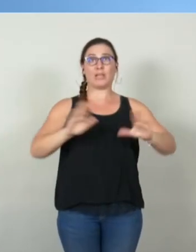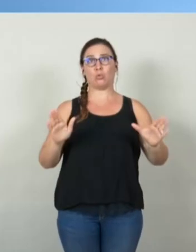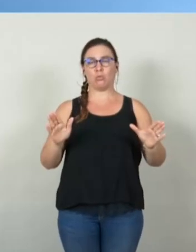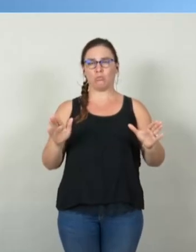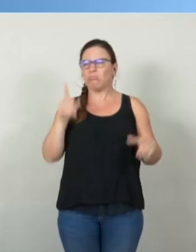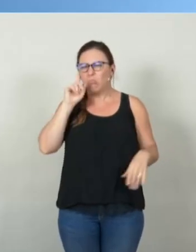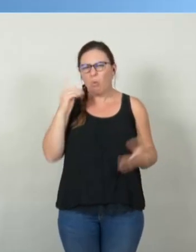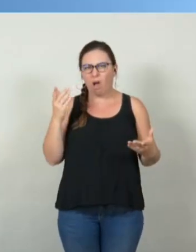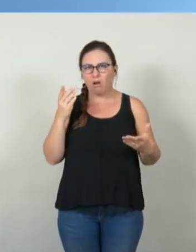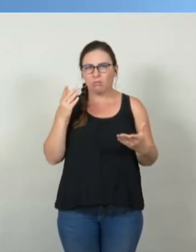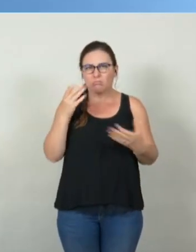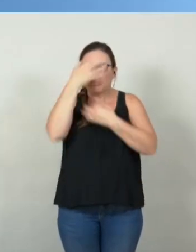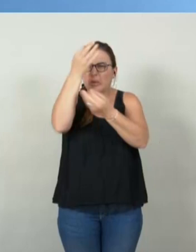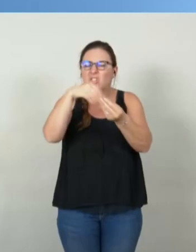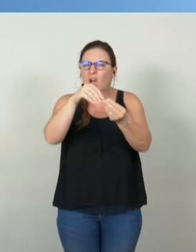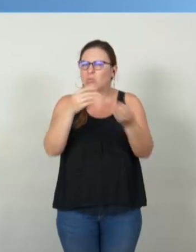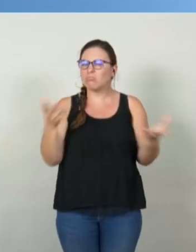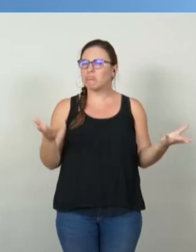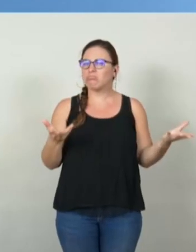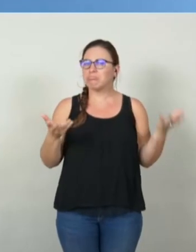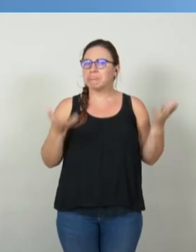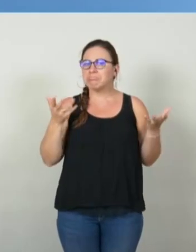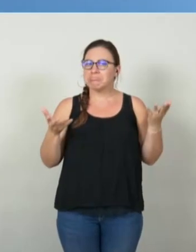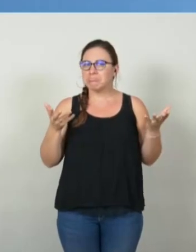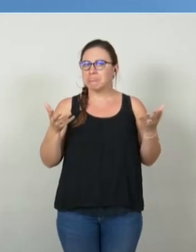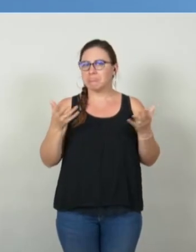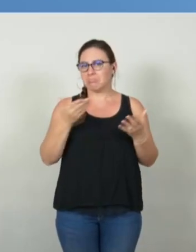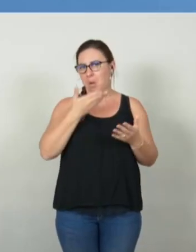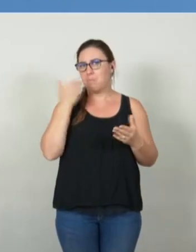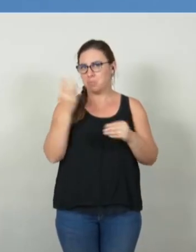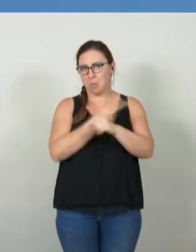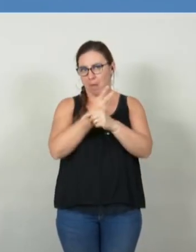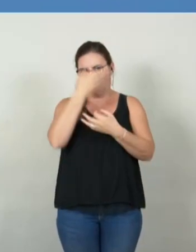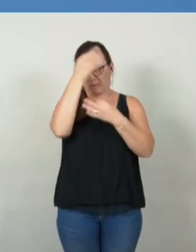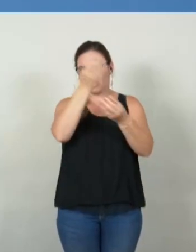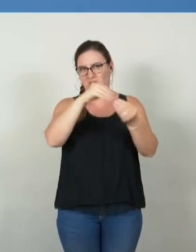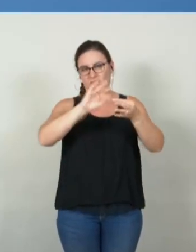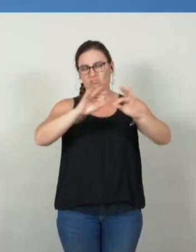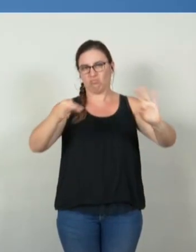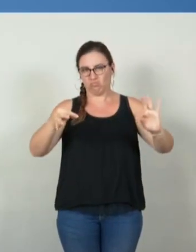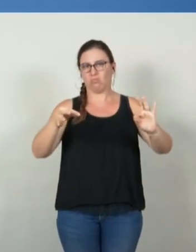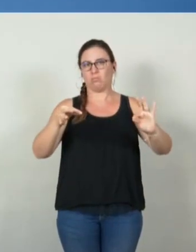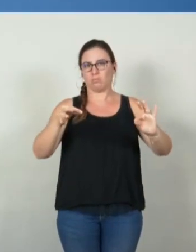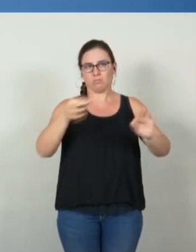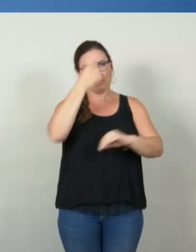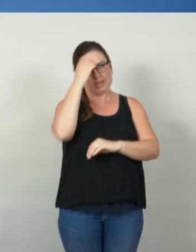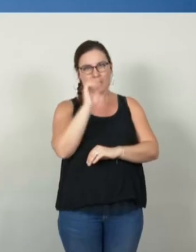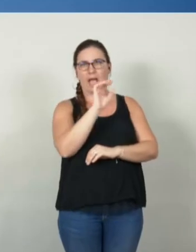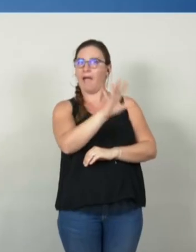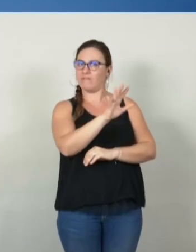que voilà c'est peut-être c'est peut-être bien de le préciser que la vie